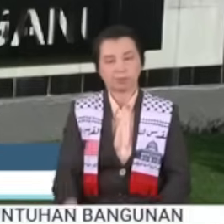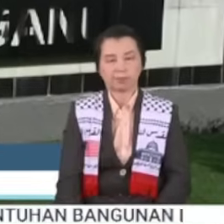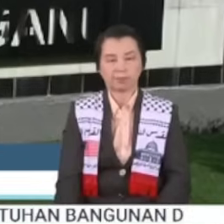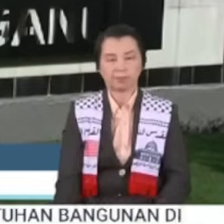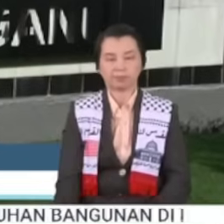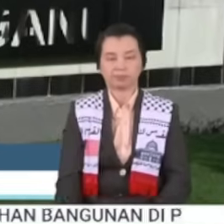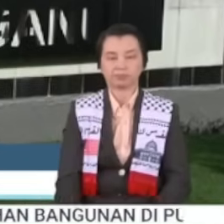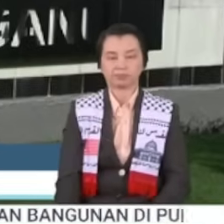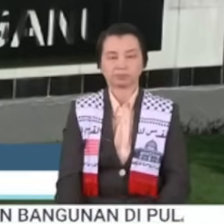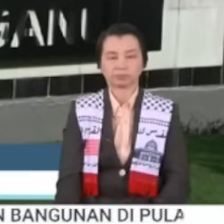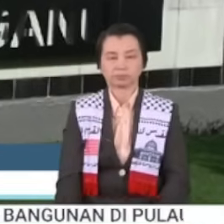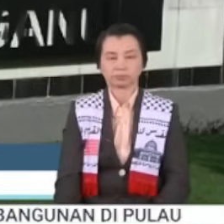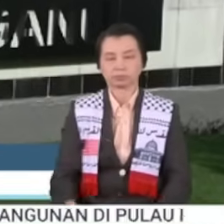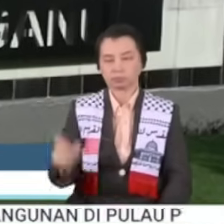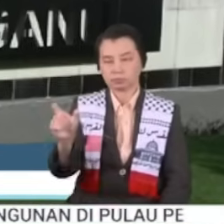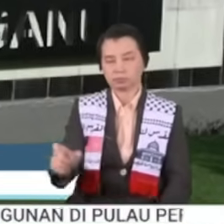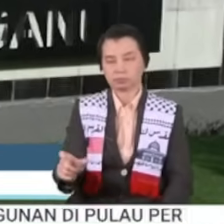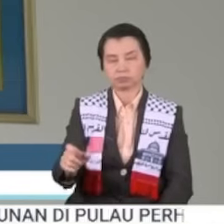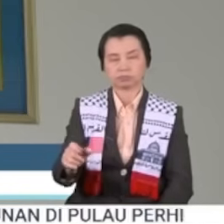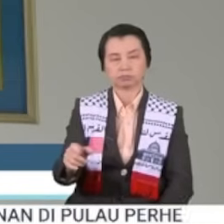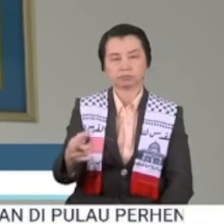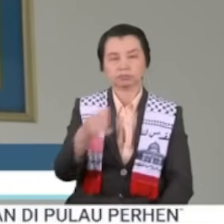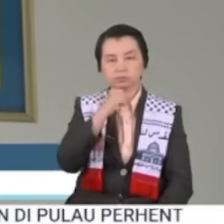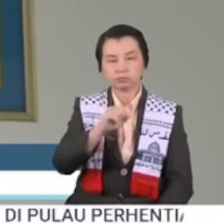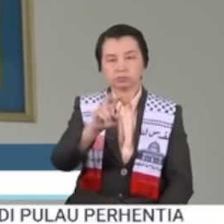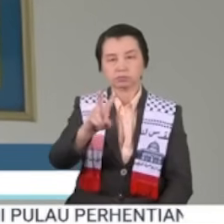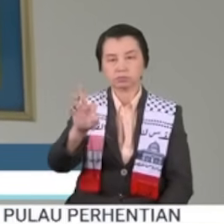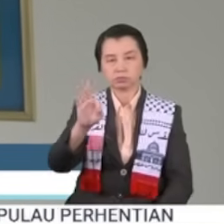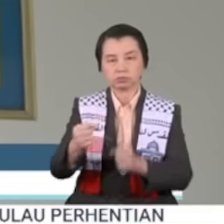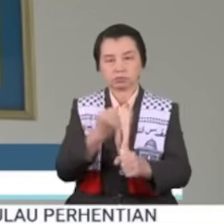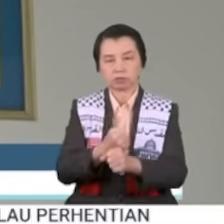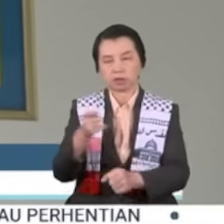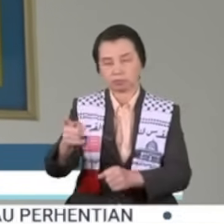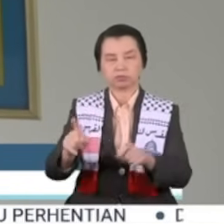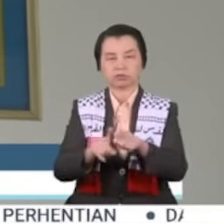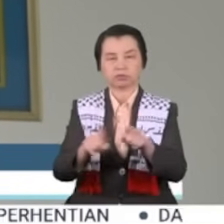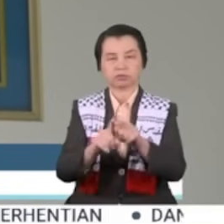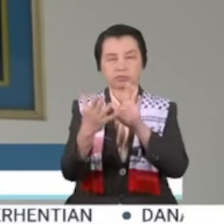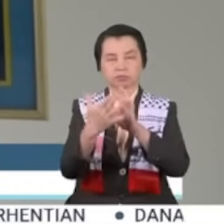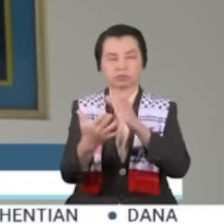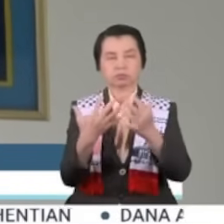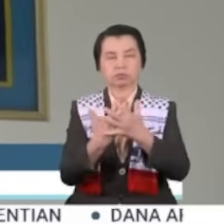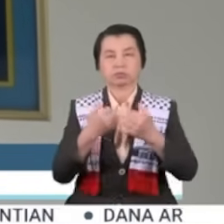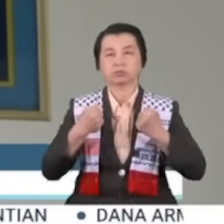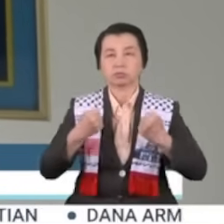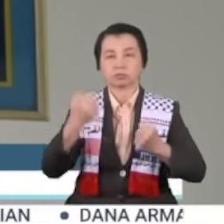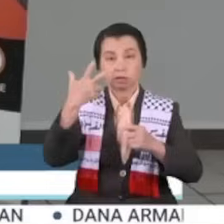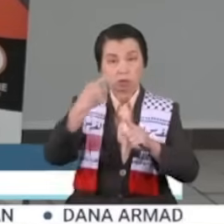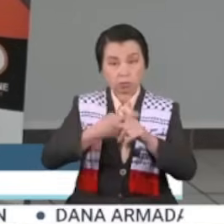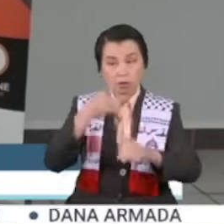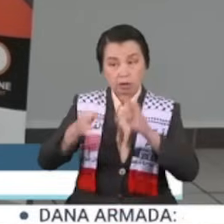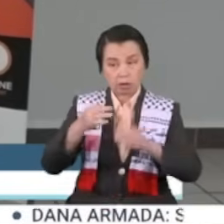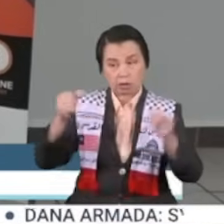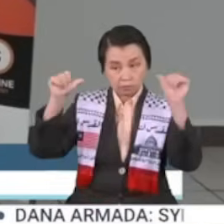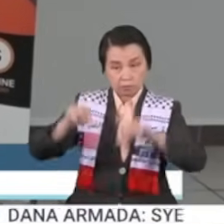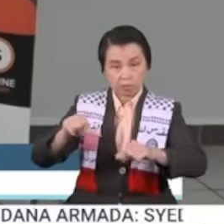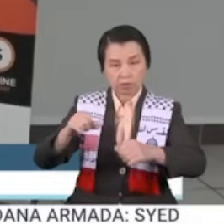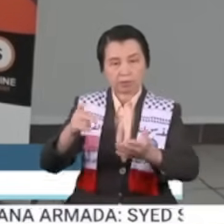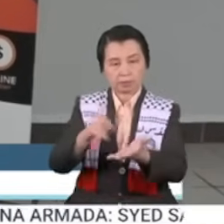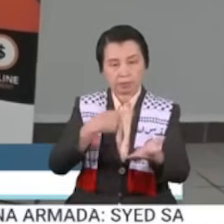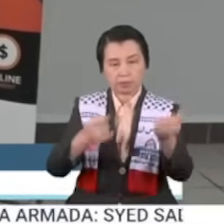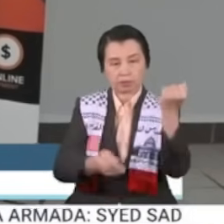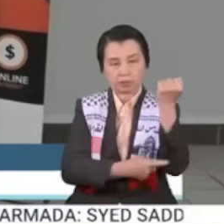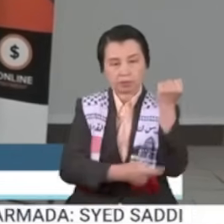lalu tertuduh Burhanuddin Helmi Ci Awang 29 tahun turut berdepan hukuman penjara t bulan jika gagal membayar denda